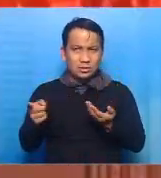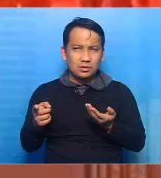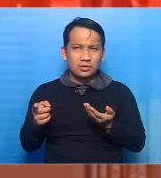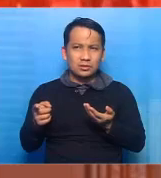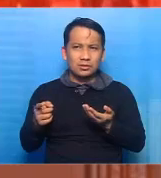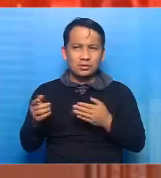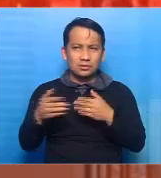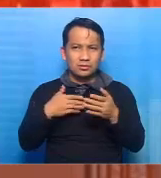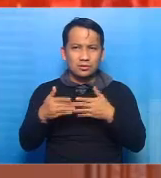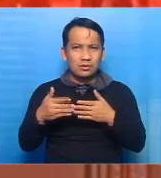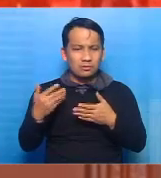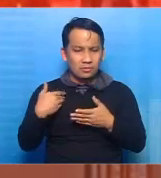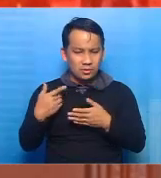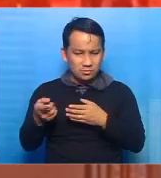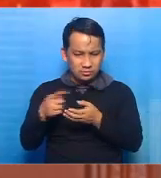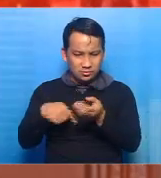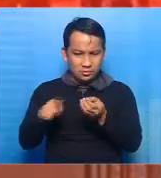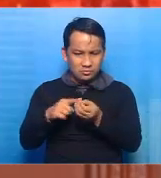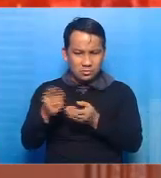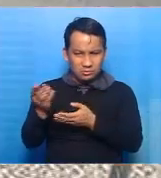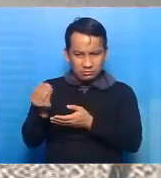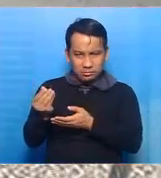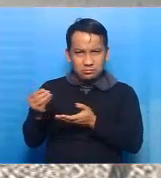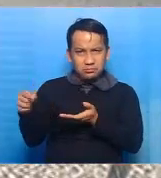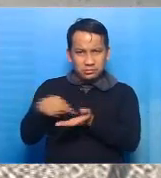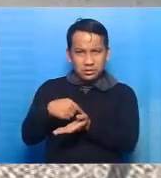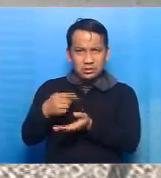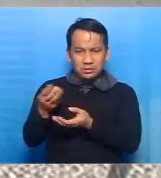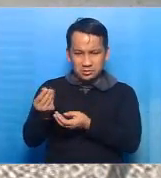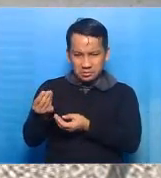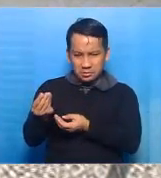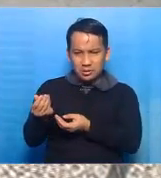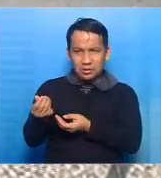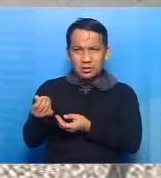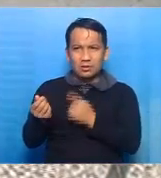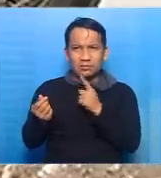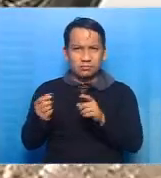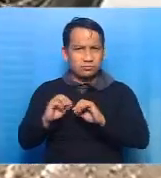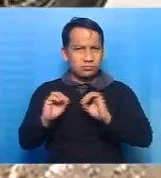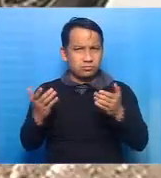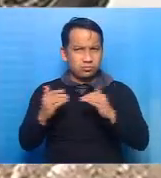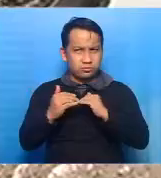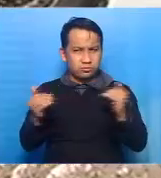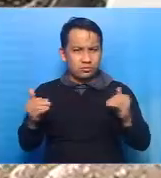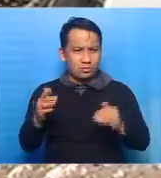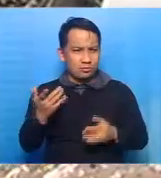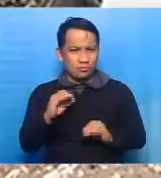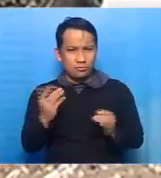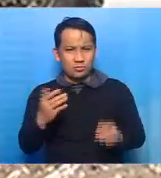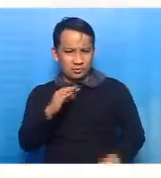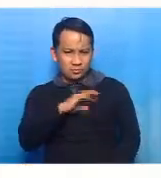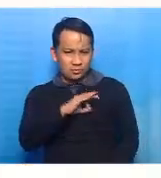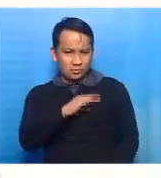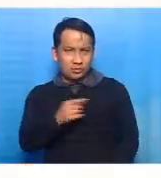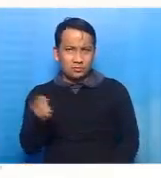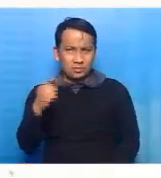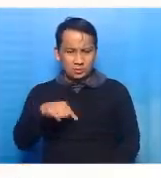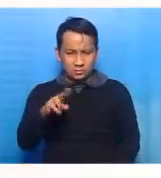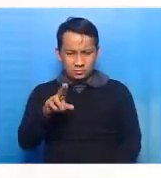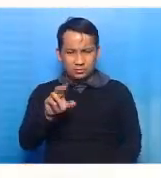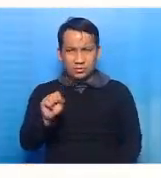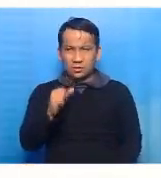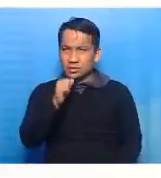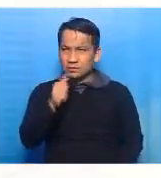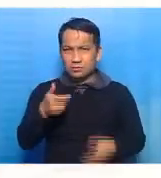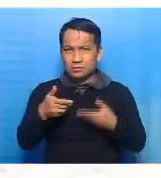Pangulo dahil para na rin itong extortion. Tugon ng Pangulo, halos wala naman tayong nahihita sa US. Hindi nga raw